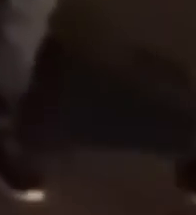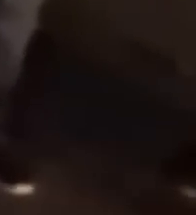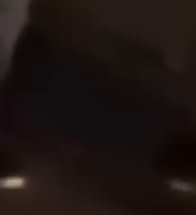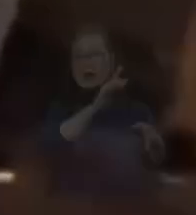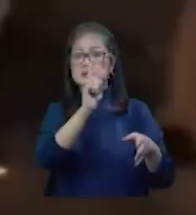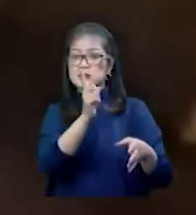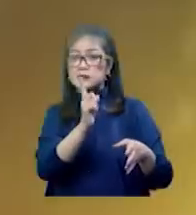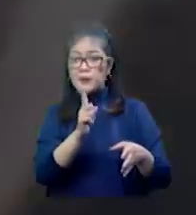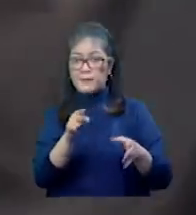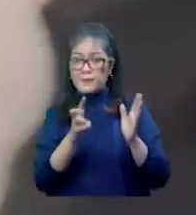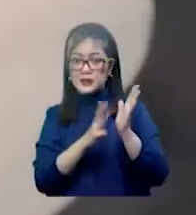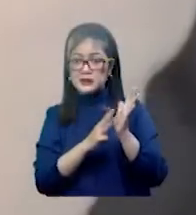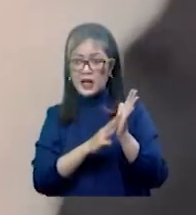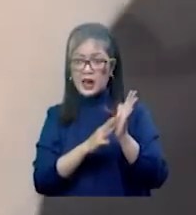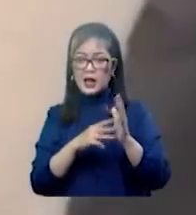seorang wanita.